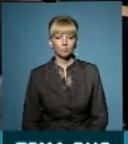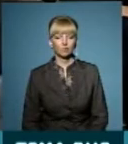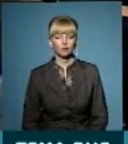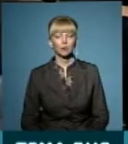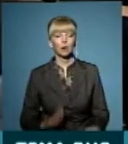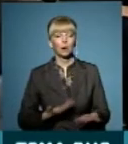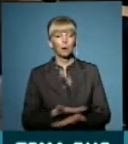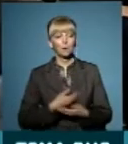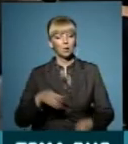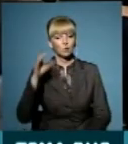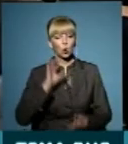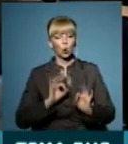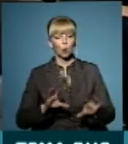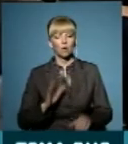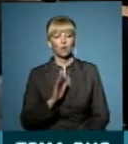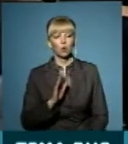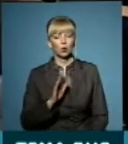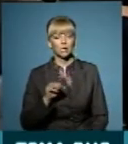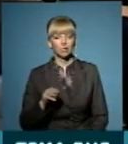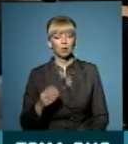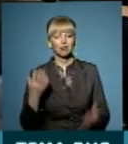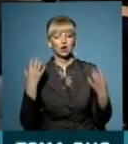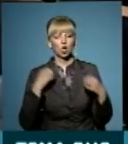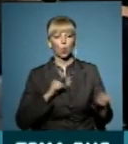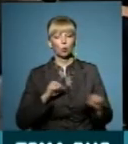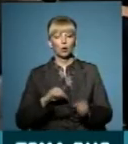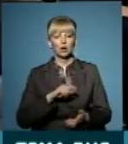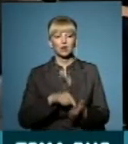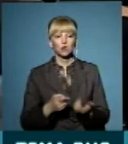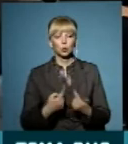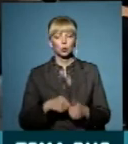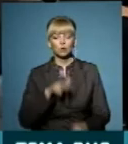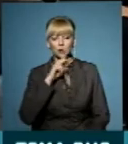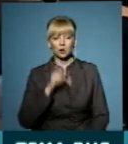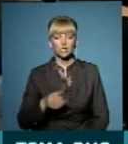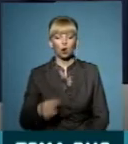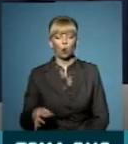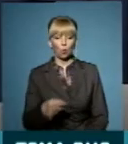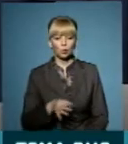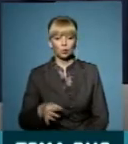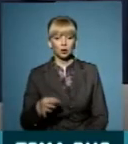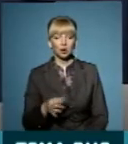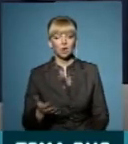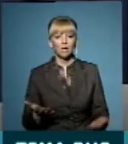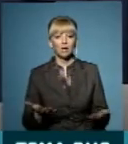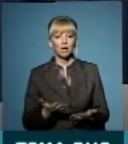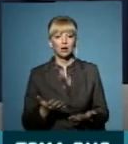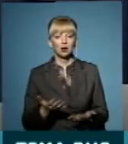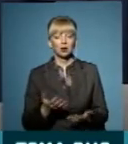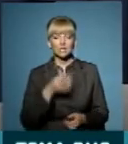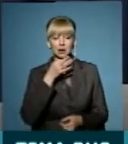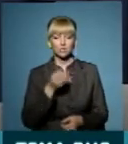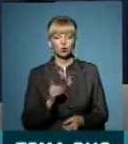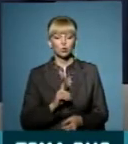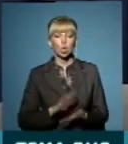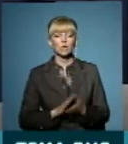Отже, ми прослухали коментар Володимира Трибка, начальника управління інфраструктури в Чернівецькій області, який, власне, сказав про те, що, в